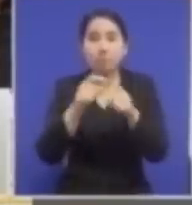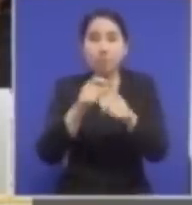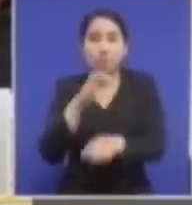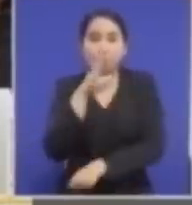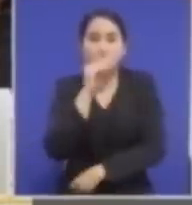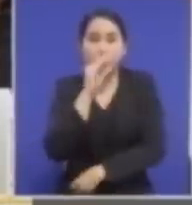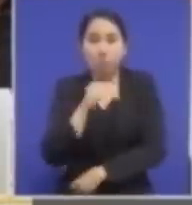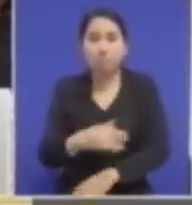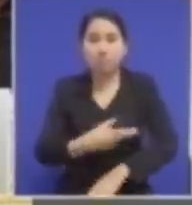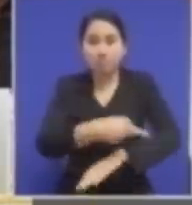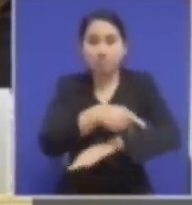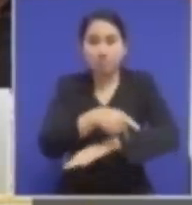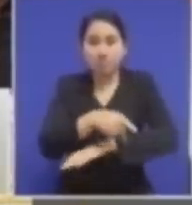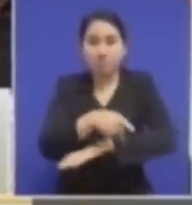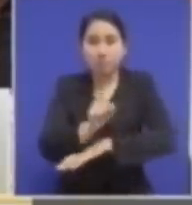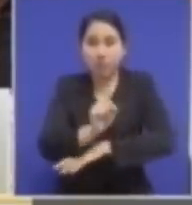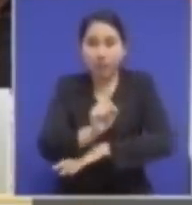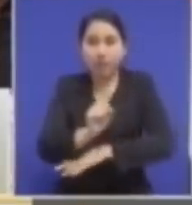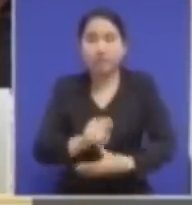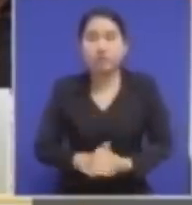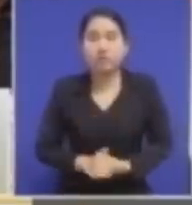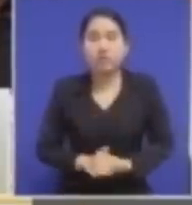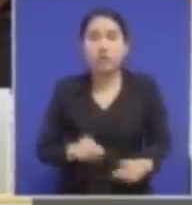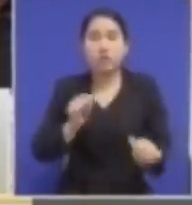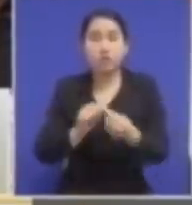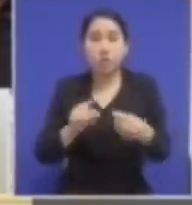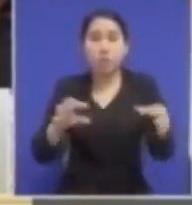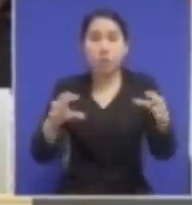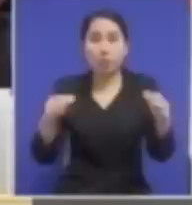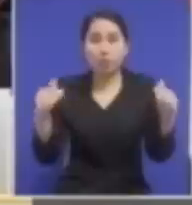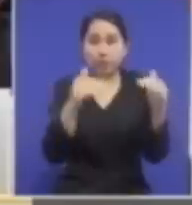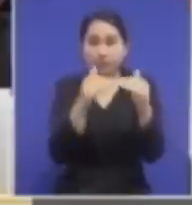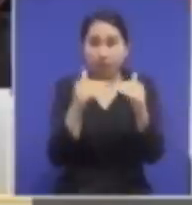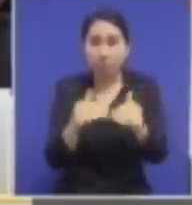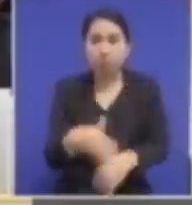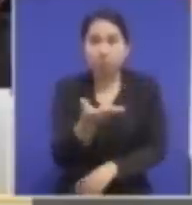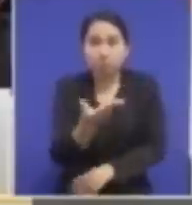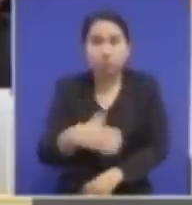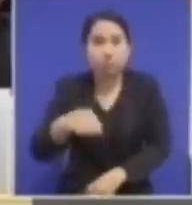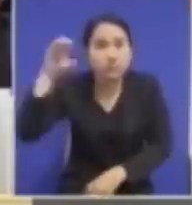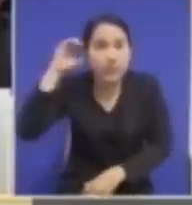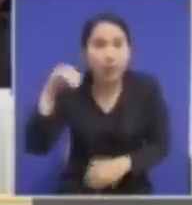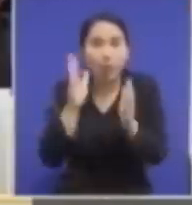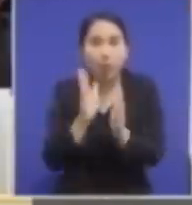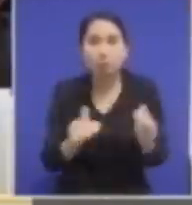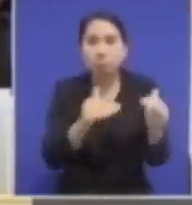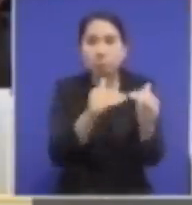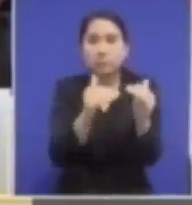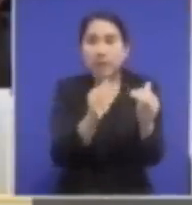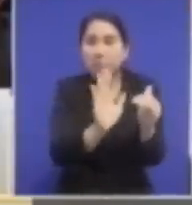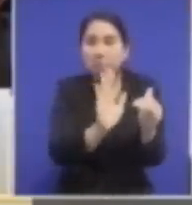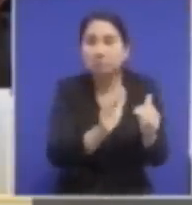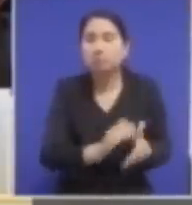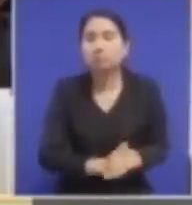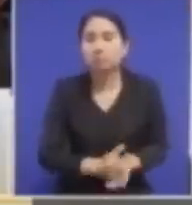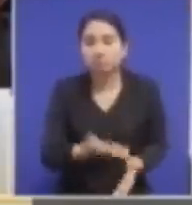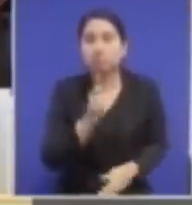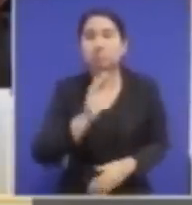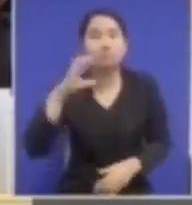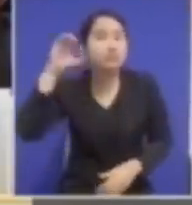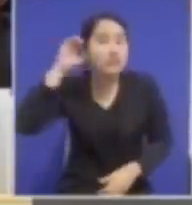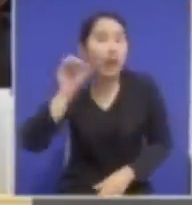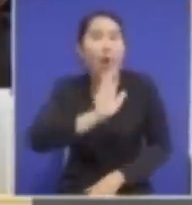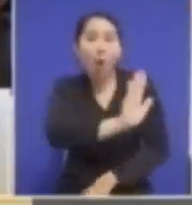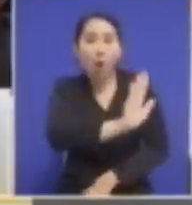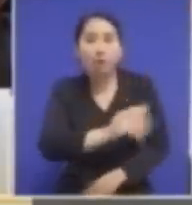เองนะครับว่าท่านไม่สนับสนุนเรื่องความเสมอภาคท่านเชื่อว่าคนไม่เท่ากันเป็นสิทธิ์ของท่านแต่พวกเราพรรคอนาคตใหม่และพรรคร่วมทั้ง7พรร